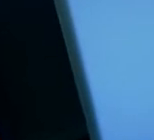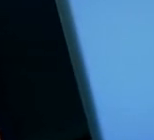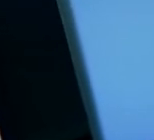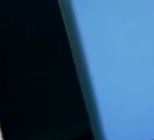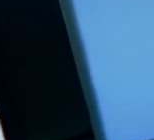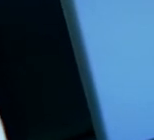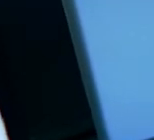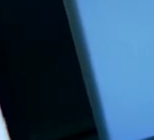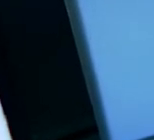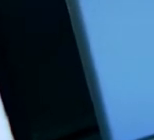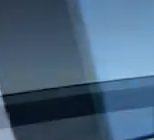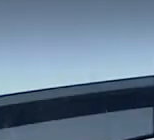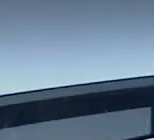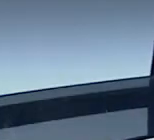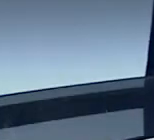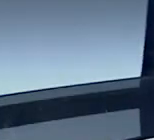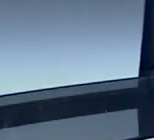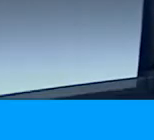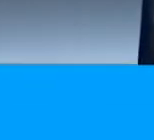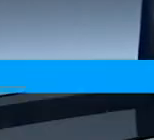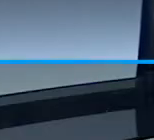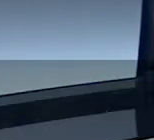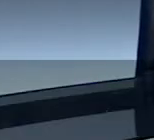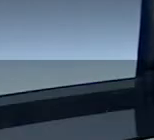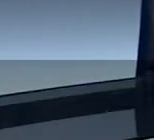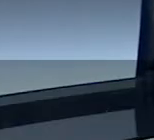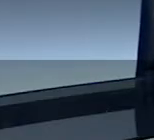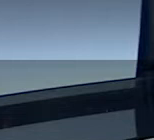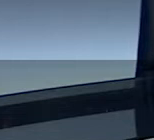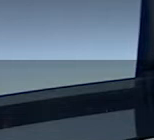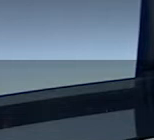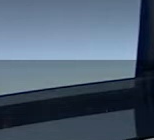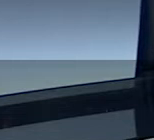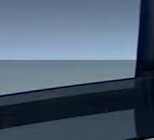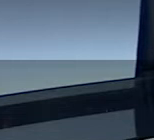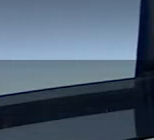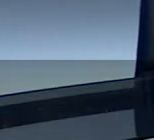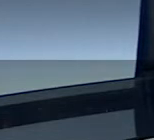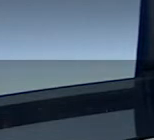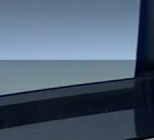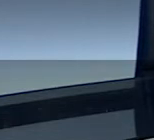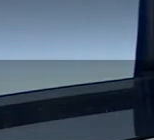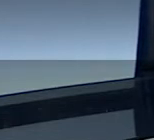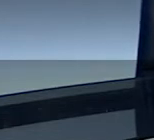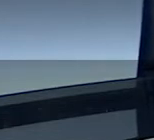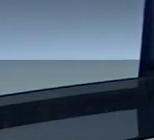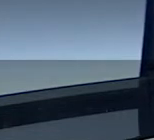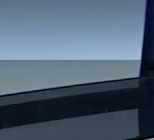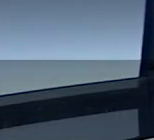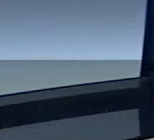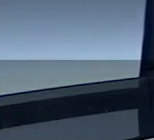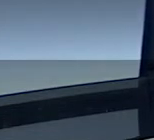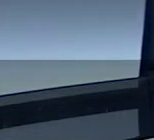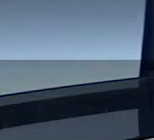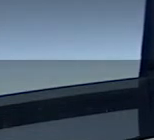פרשת השבוע, ואתה תצווה אל בני ישראל, תן לנו את הציווי שלך לפרשת השבוע, לדבר תורה. לפעמים לא צריך להגיד שום דבר תורה, רק לקרוא את